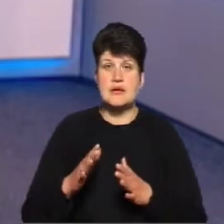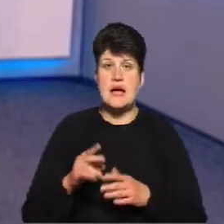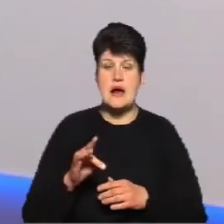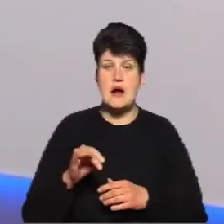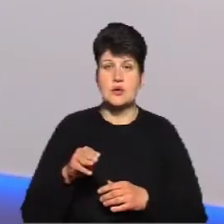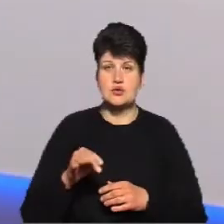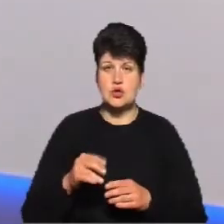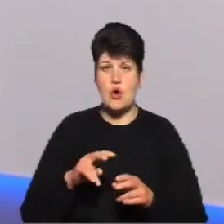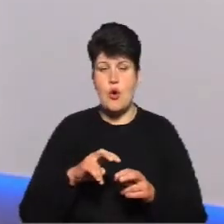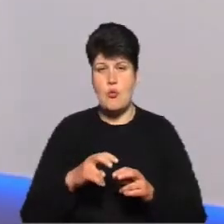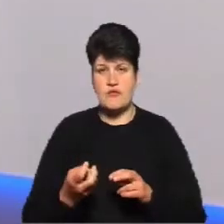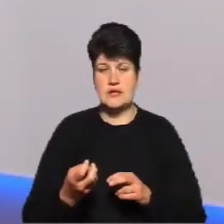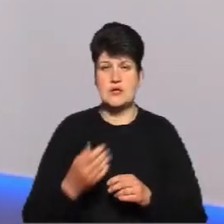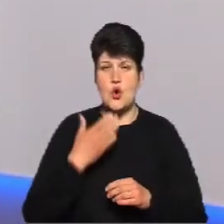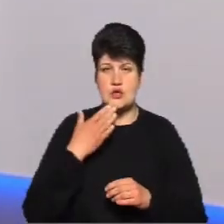остання з 14